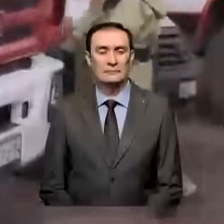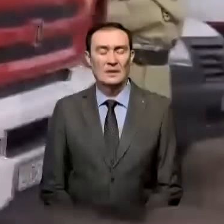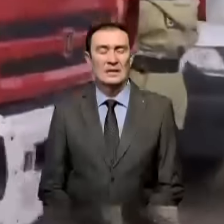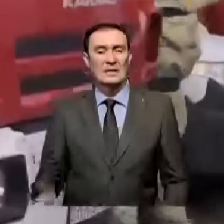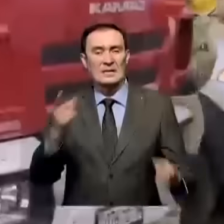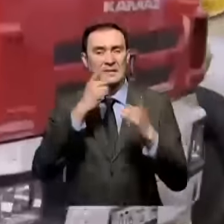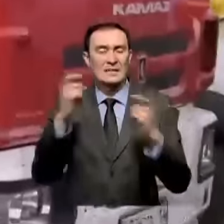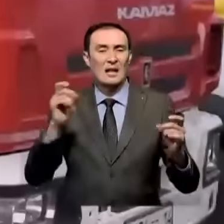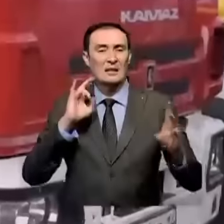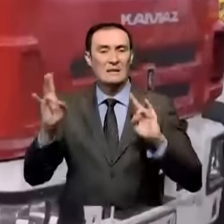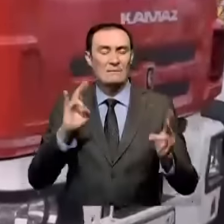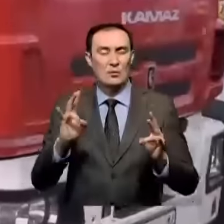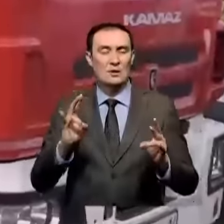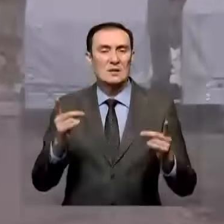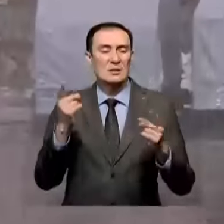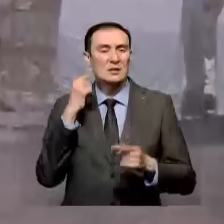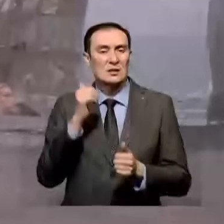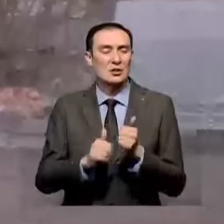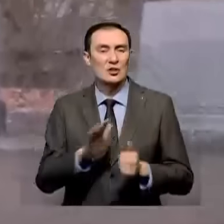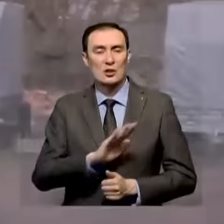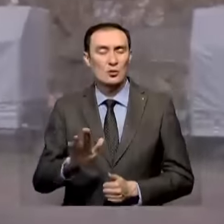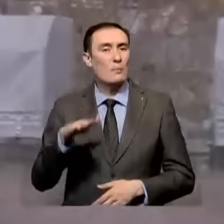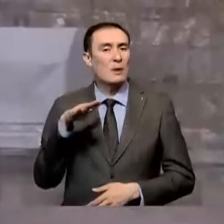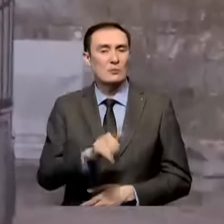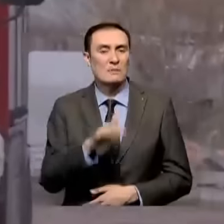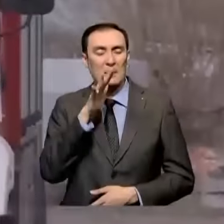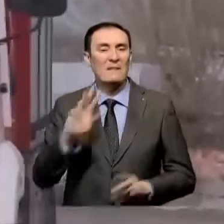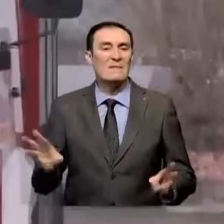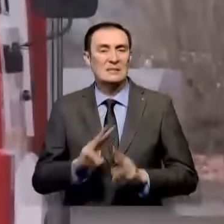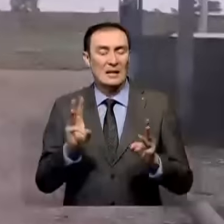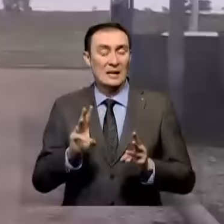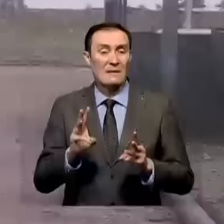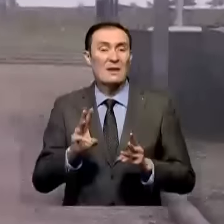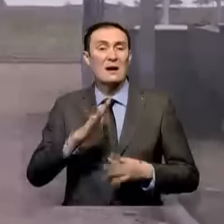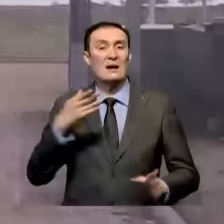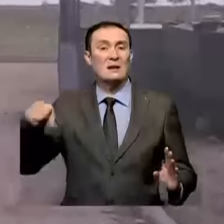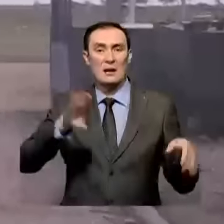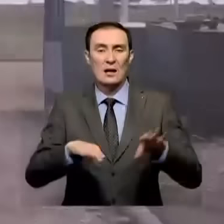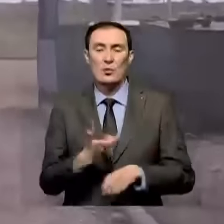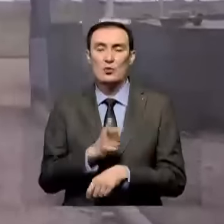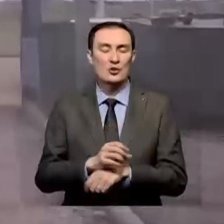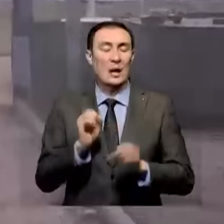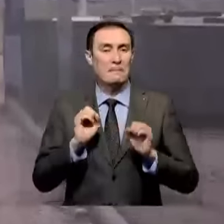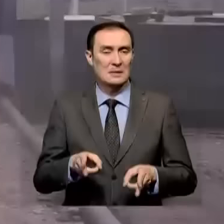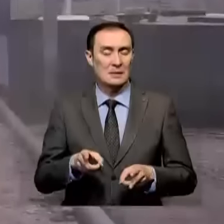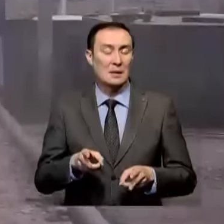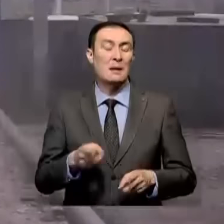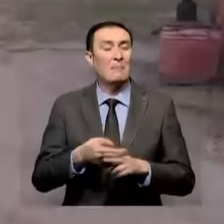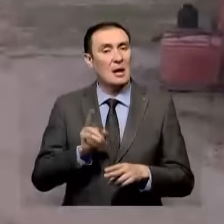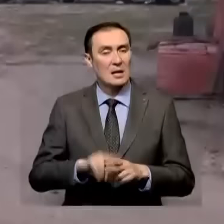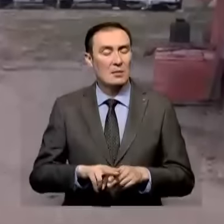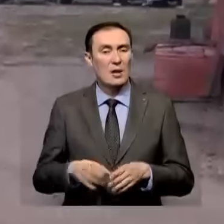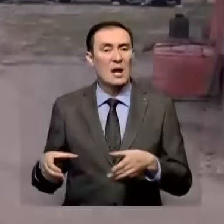Сигнал пожарной тревоги в Баянауле слышать нечасто, но пропустить момент возгорания в заповедных горах чревато необратимыми последствиями.